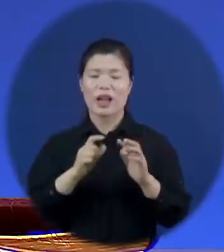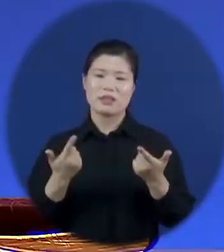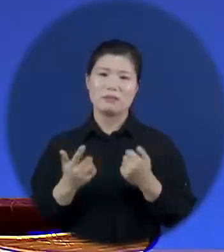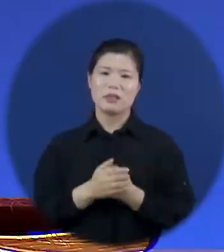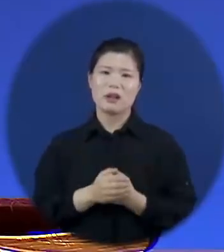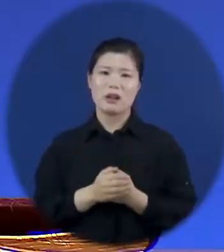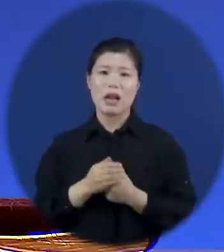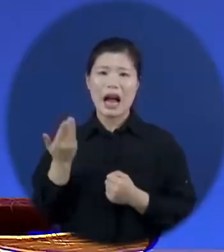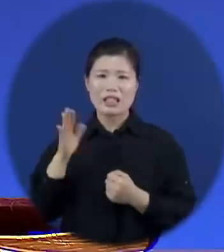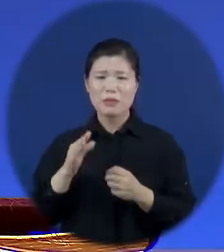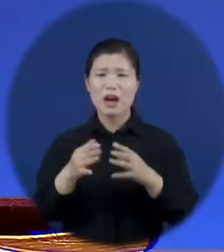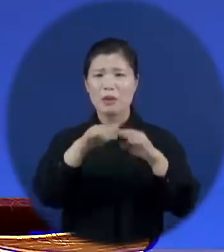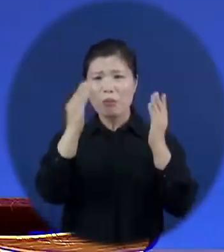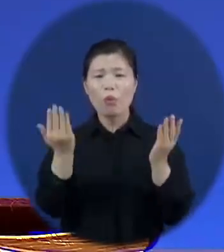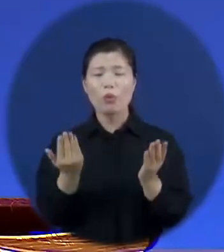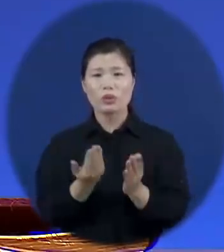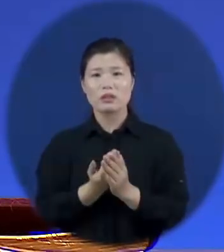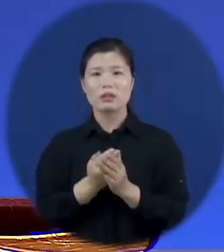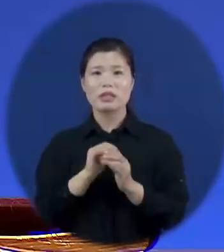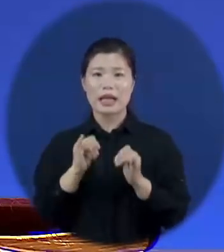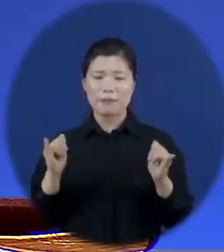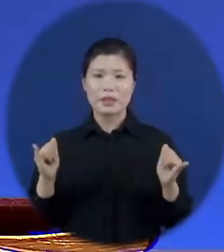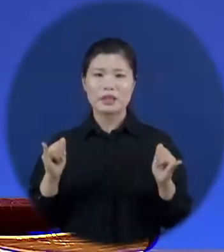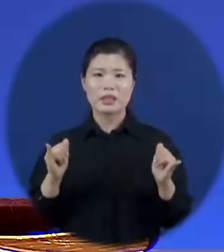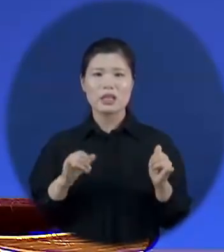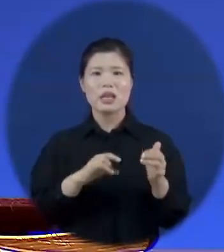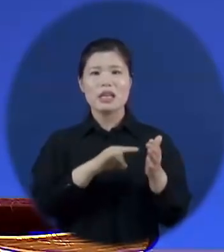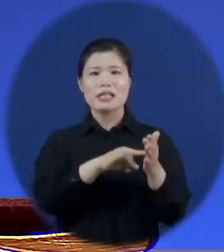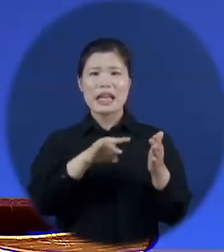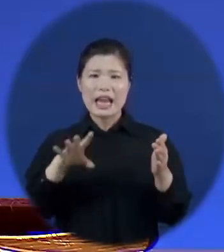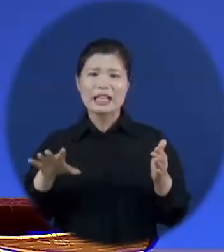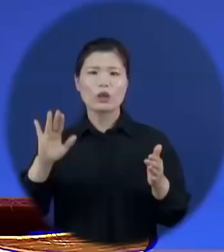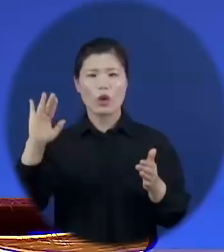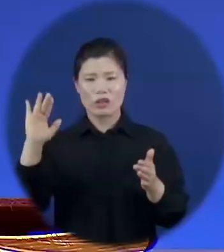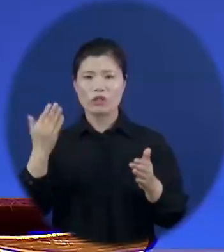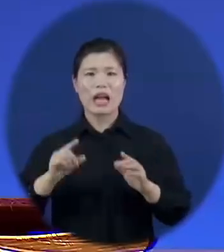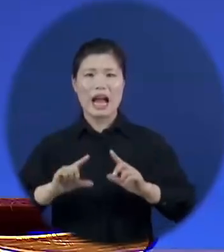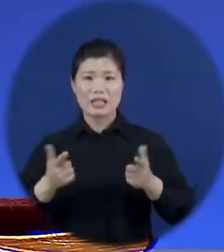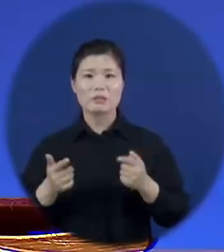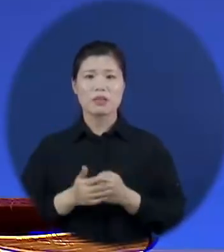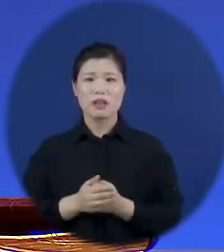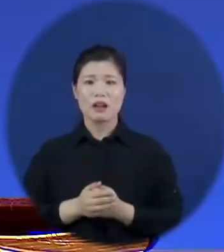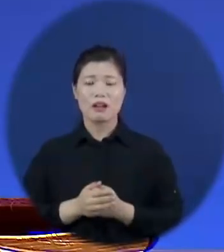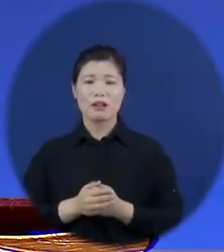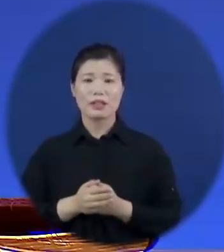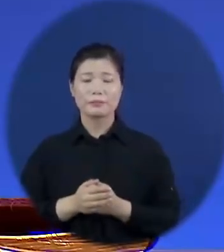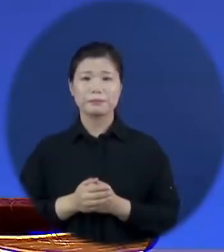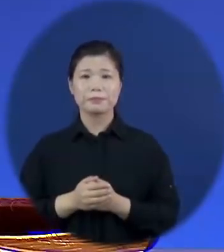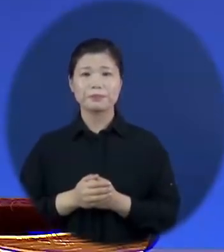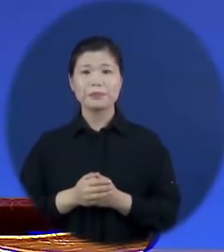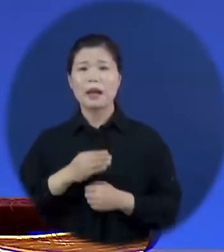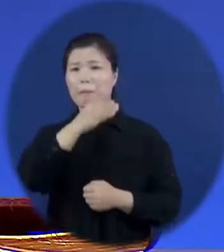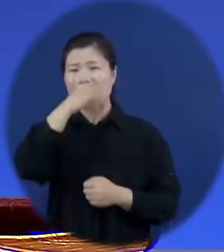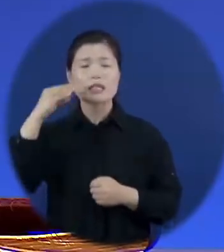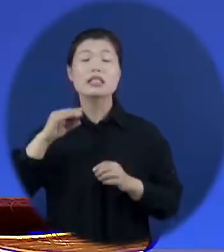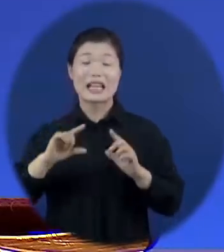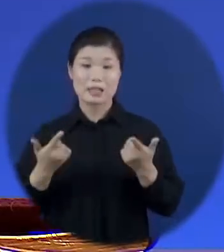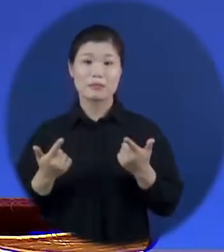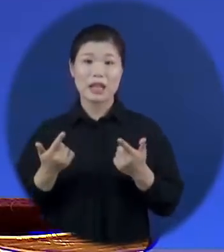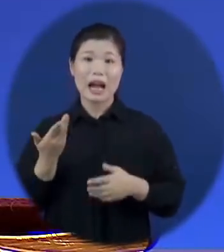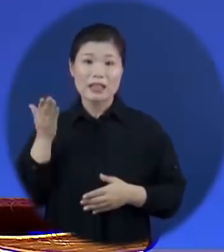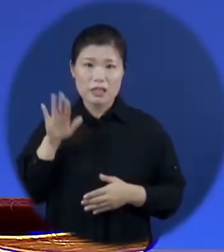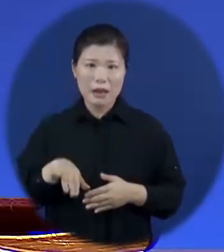같은 상황에 있는 사람이 세리가 되는 것은 아니기 때문입니다. 정당하다고 말씀드리는 건 아닙니다.